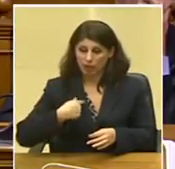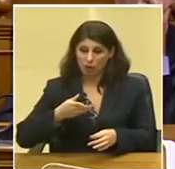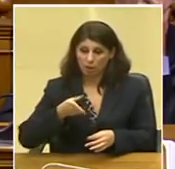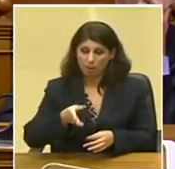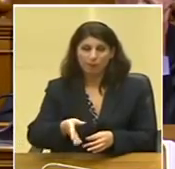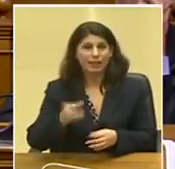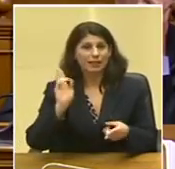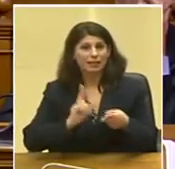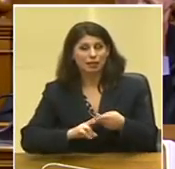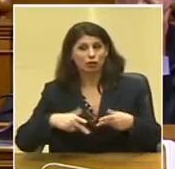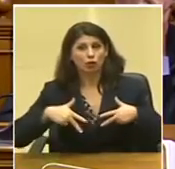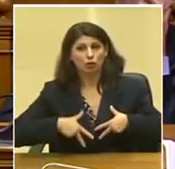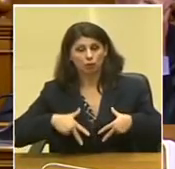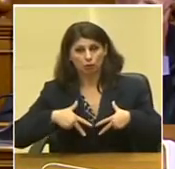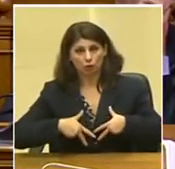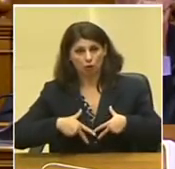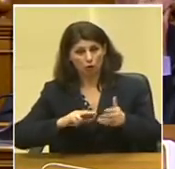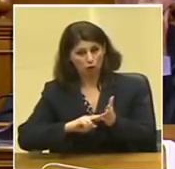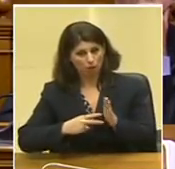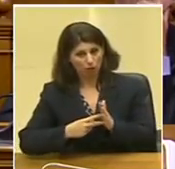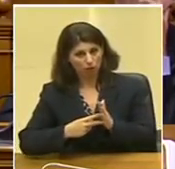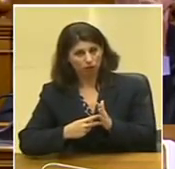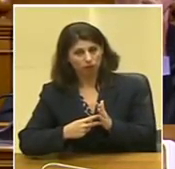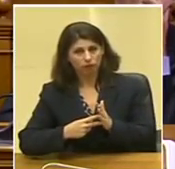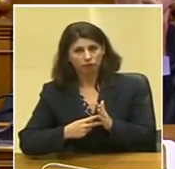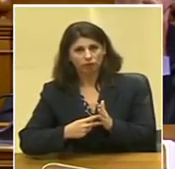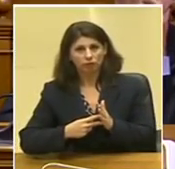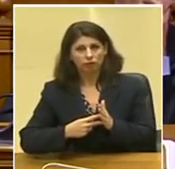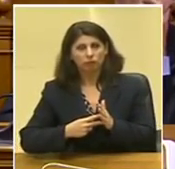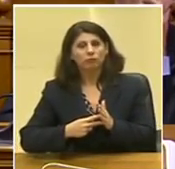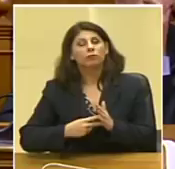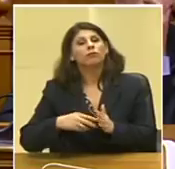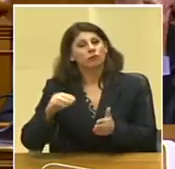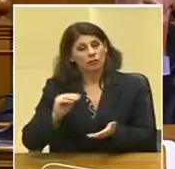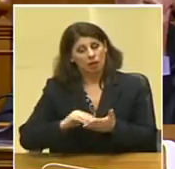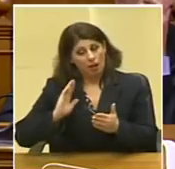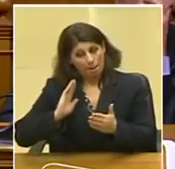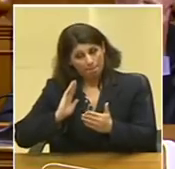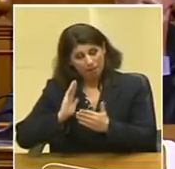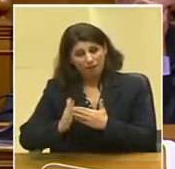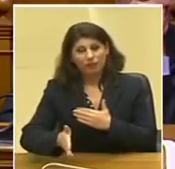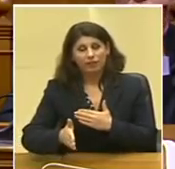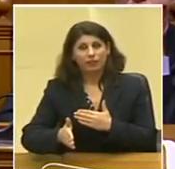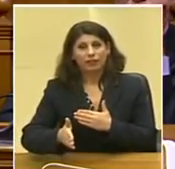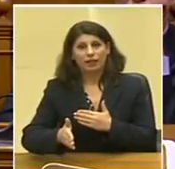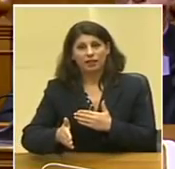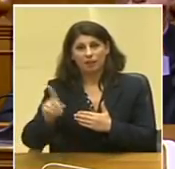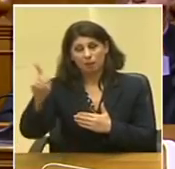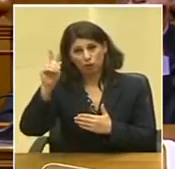συνάντησα τον Γερμανό Υπουργό Οικονομικών, όπου πάλι απευθείας, αποκλειστικό από το